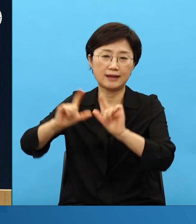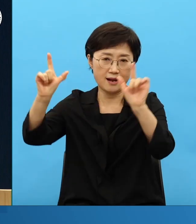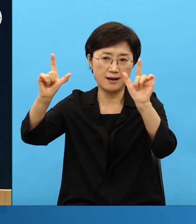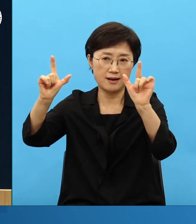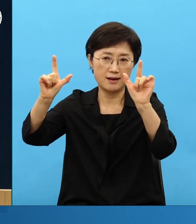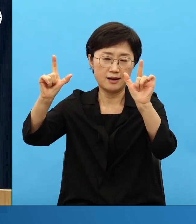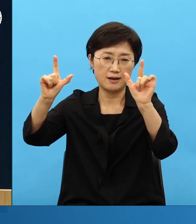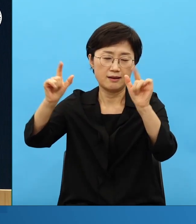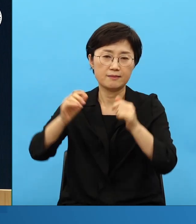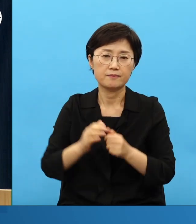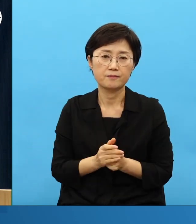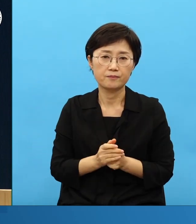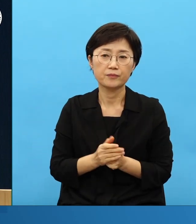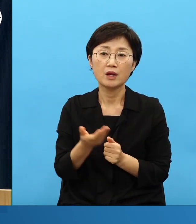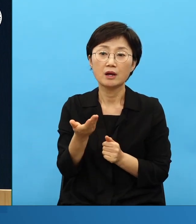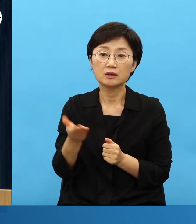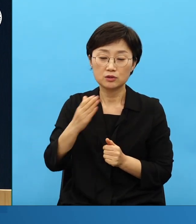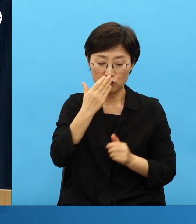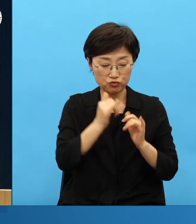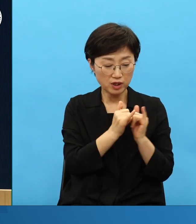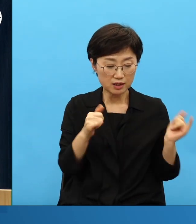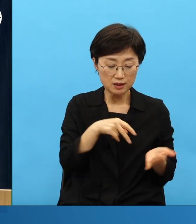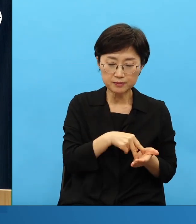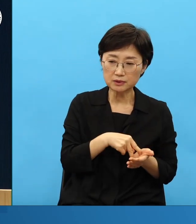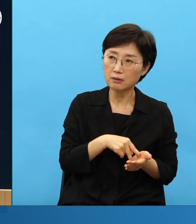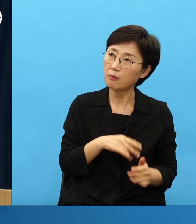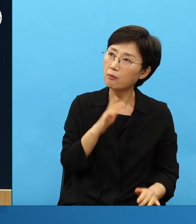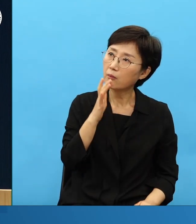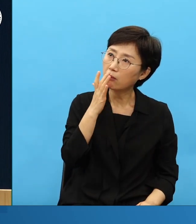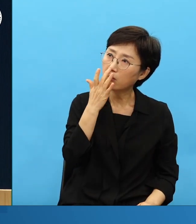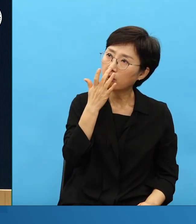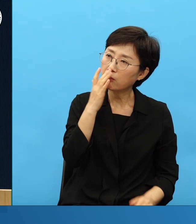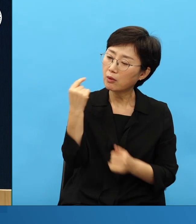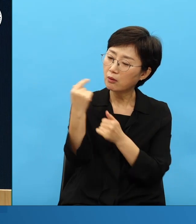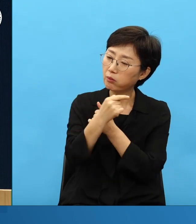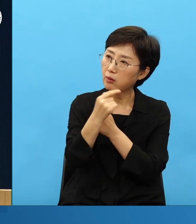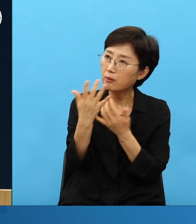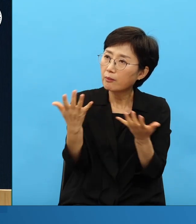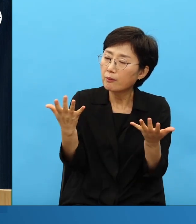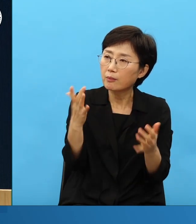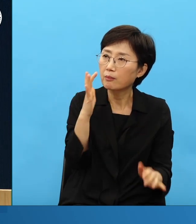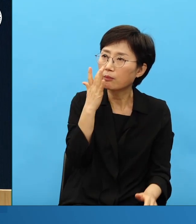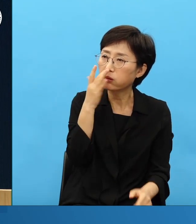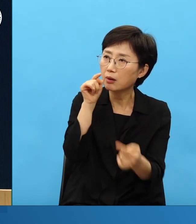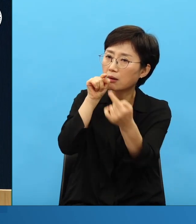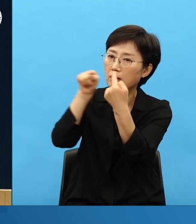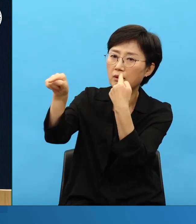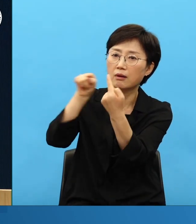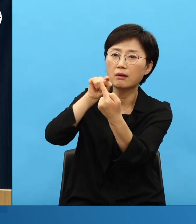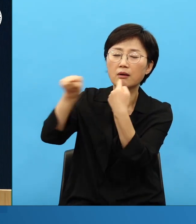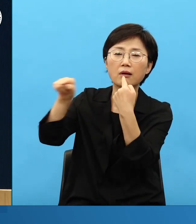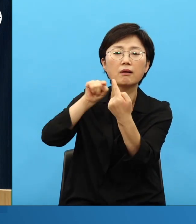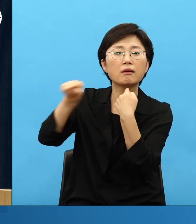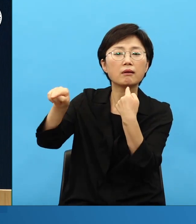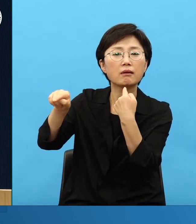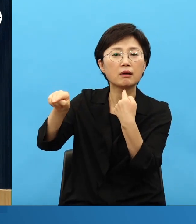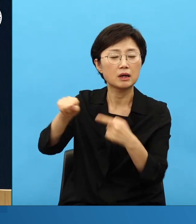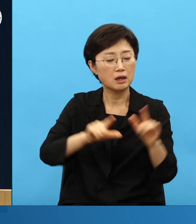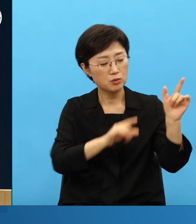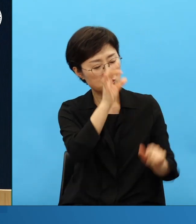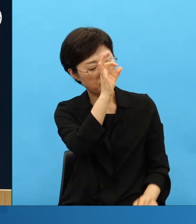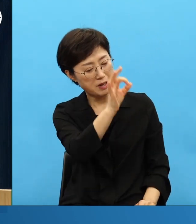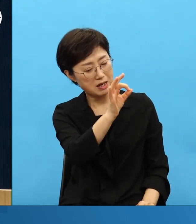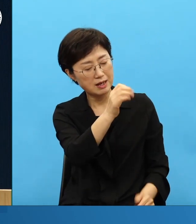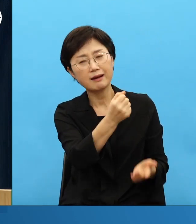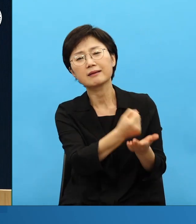이걸 유대인이 지금 못 알아들은 거예요. But this is what the Jewish people fail to realize. 안타깝습니다. And how sorrowful is